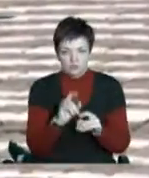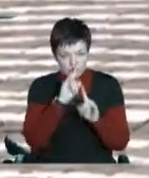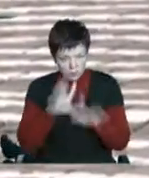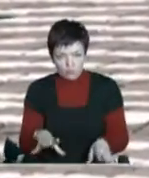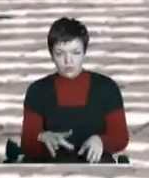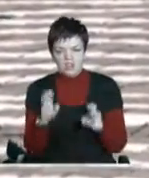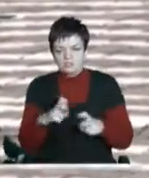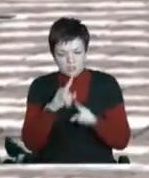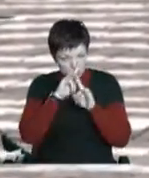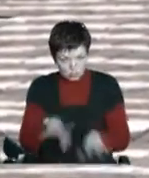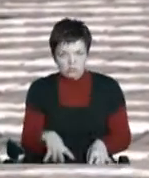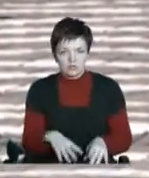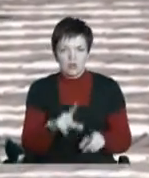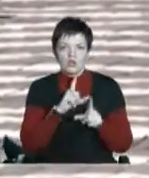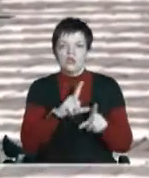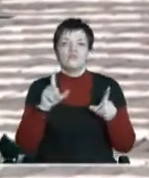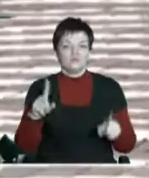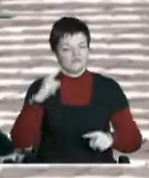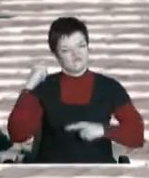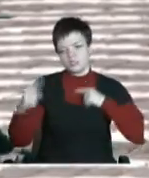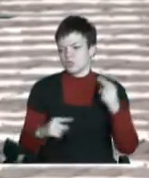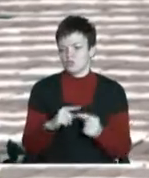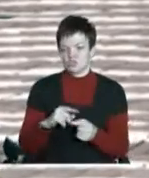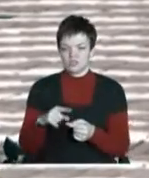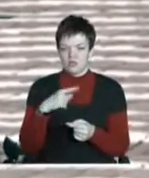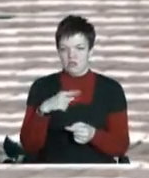100% жителей Харькова скажут «нет».